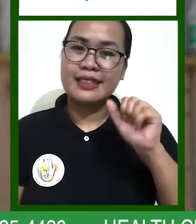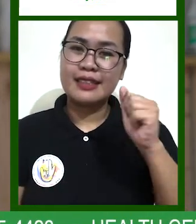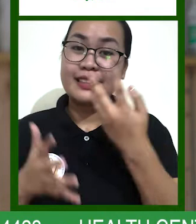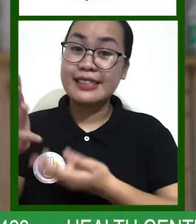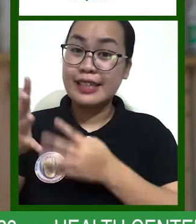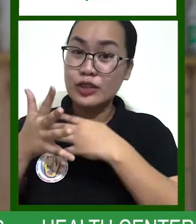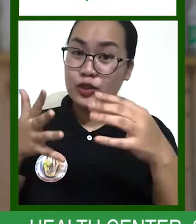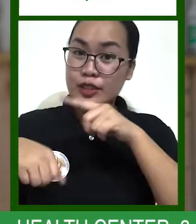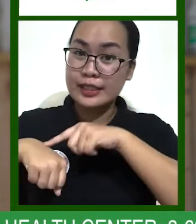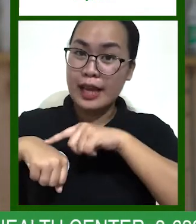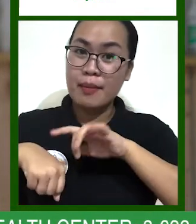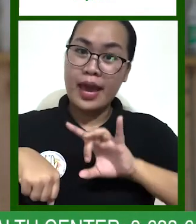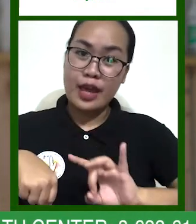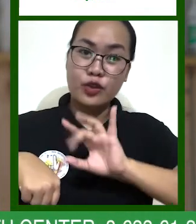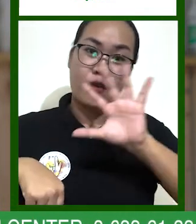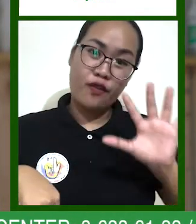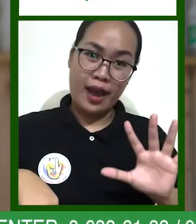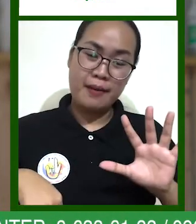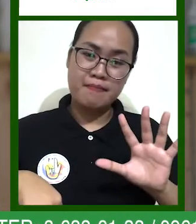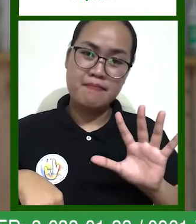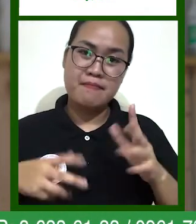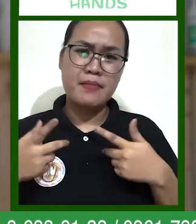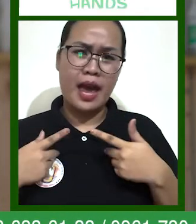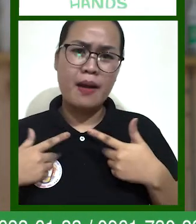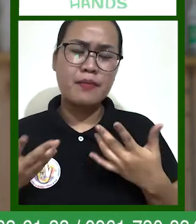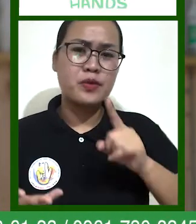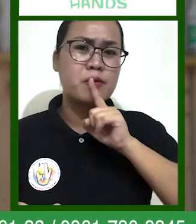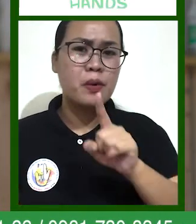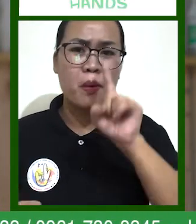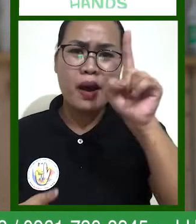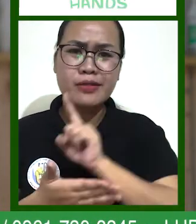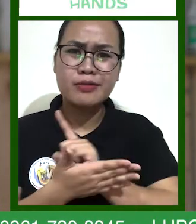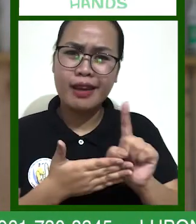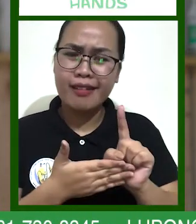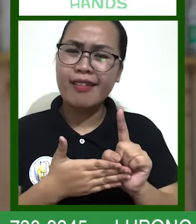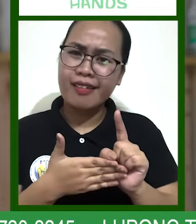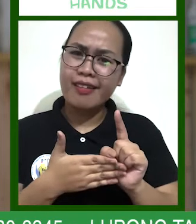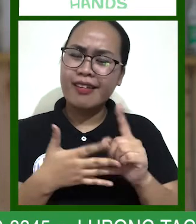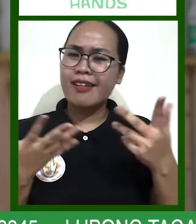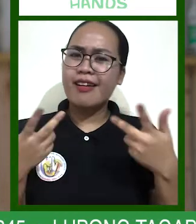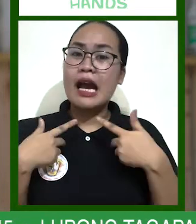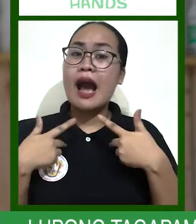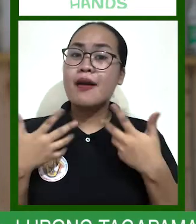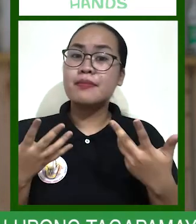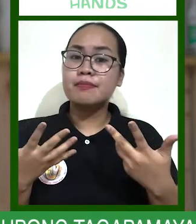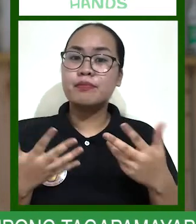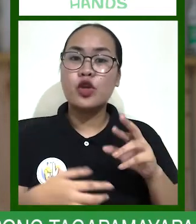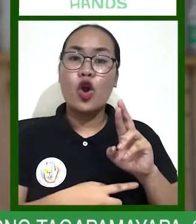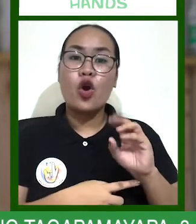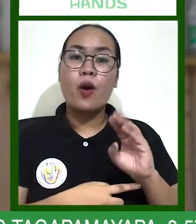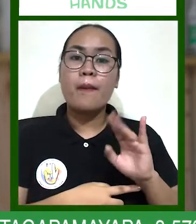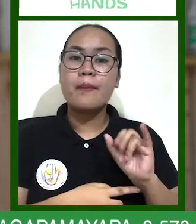po nila doon is from 8 a.m. to 5 p.m. Again, halos isang linggo. Isang linggo halos, no? Na sila ay nasa